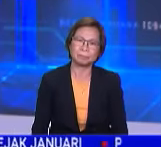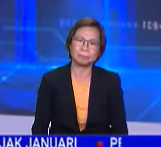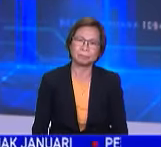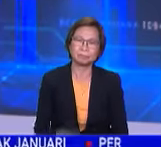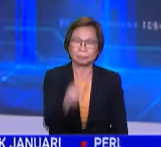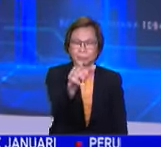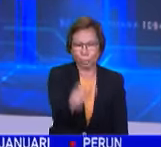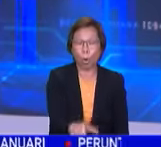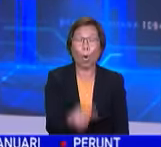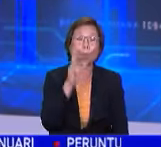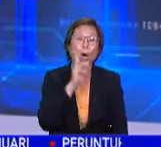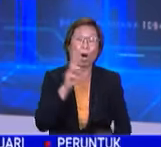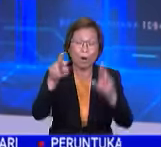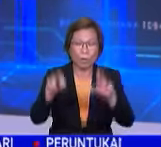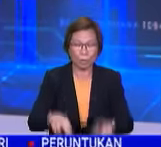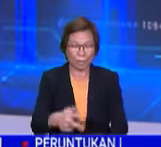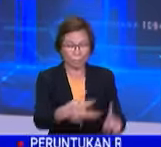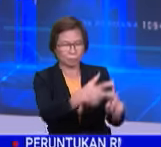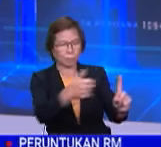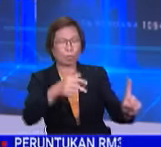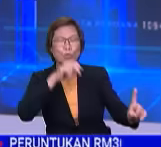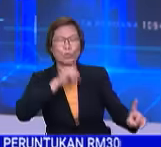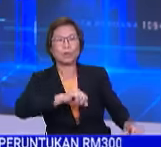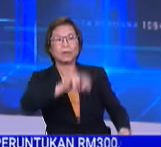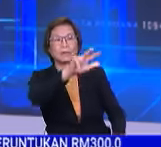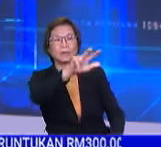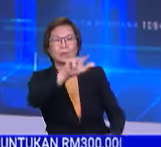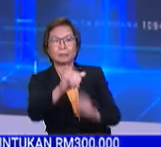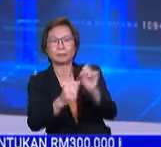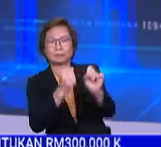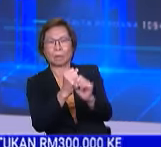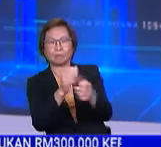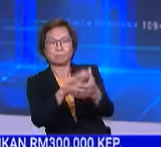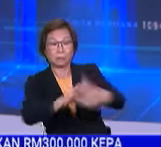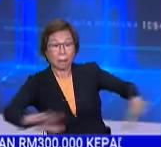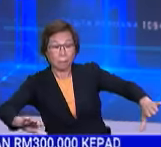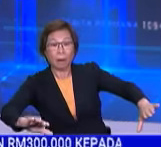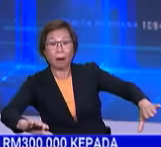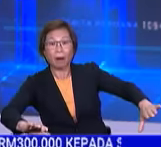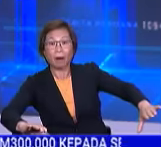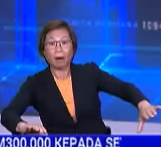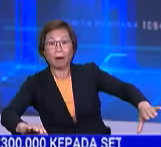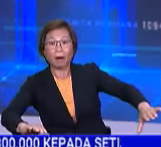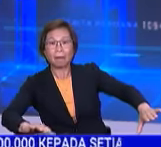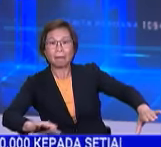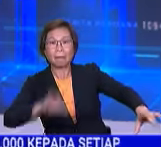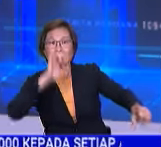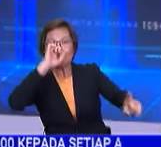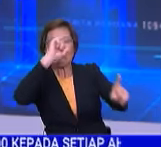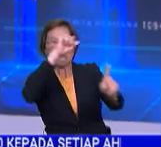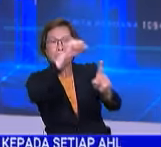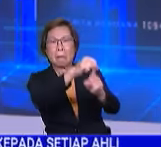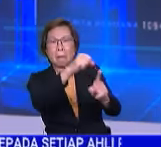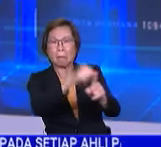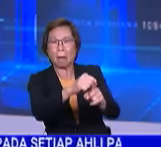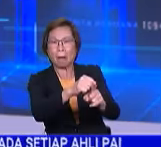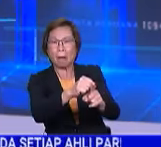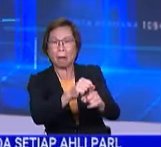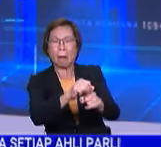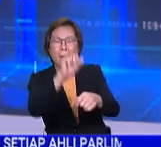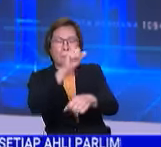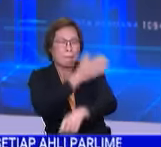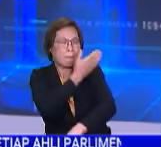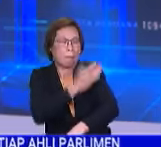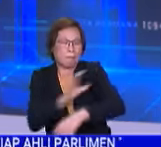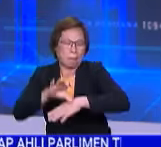Seorang wanita warga Indonesia berusia 36 tahun diselamatkan daripada menjadi mangsa buruh paksa melalui